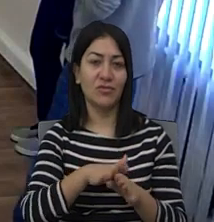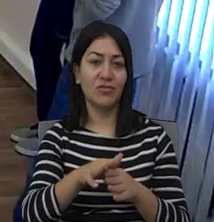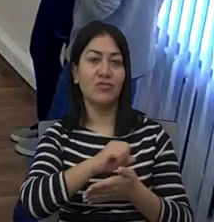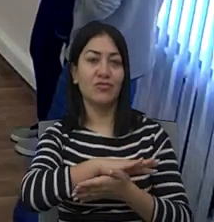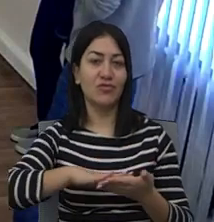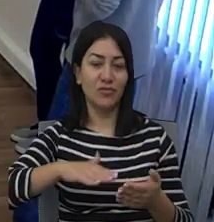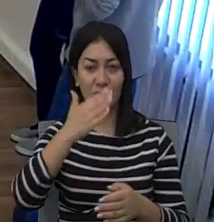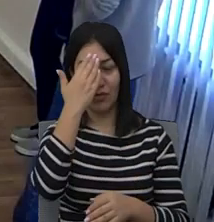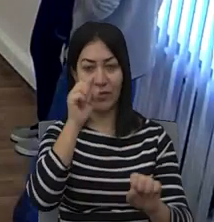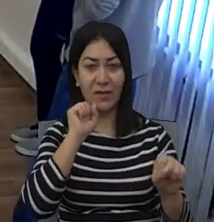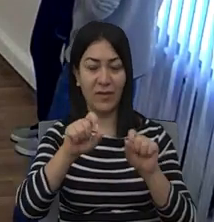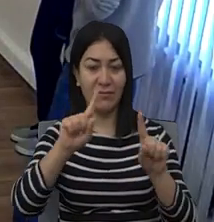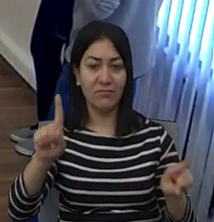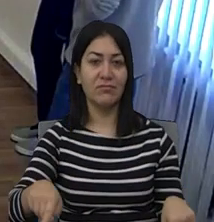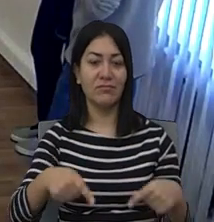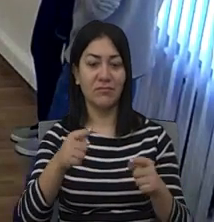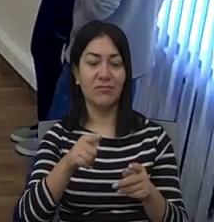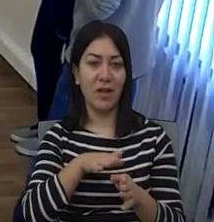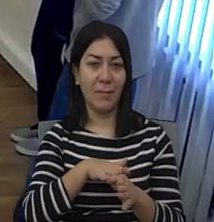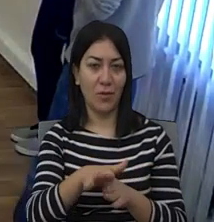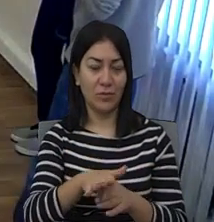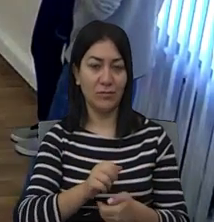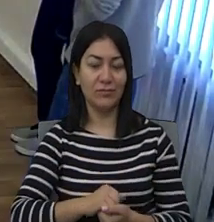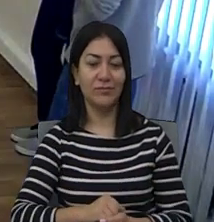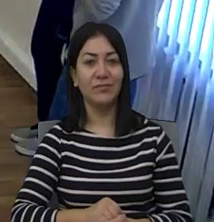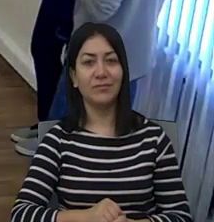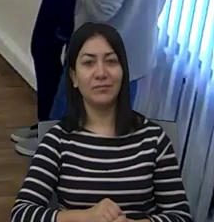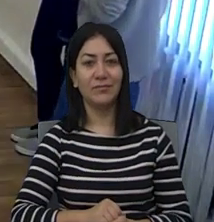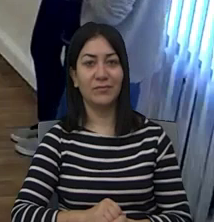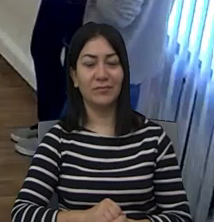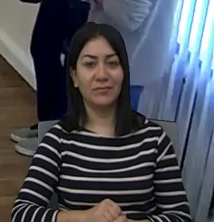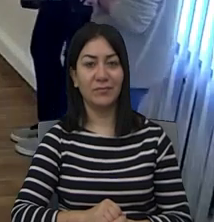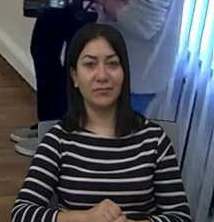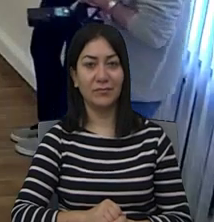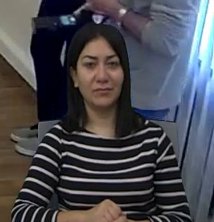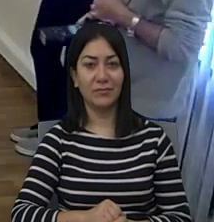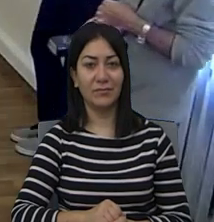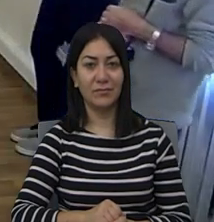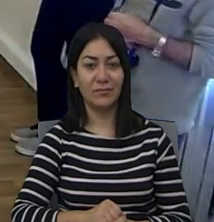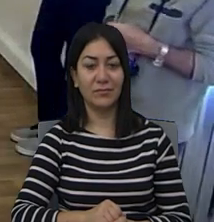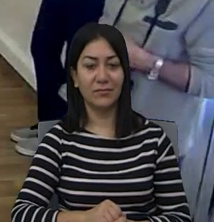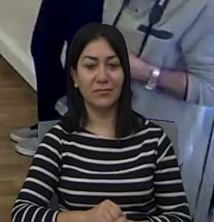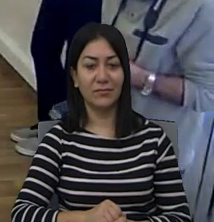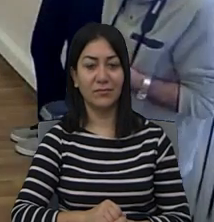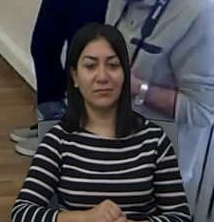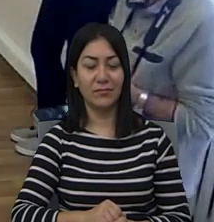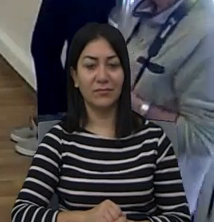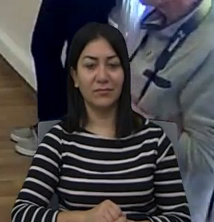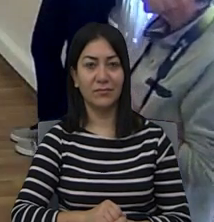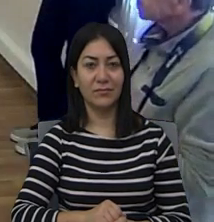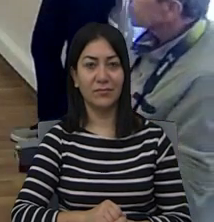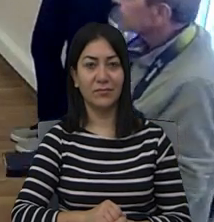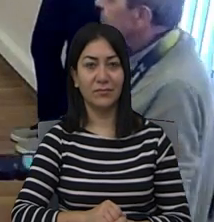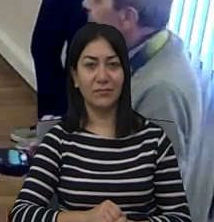Armenia. Առաջին հերթին ցանկանայի եւս իմ երախտագիտությունը հայտնել պարոն դեսպան ձեզ եւ իդեմս ձեզ